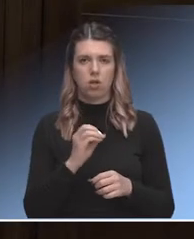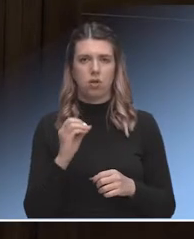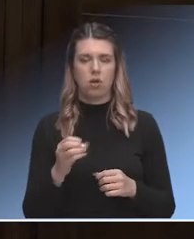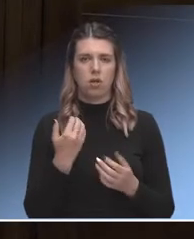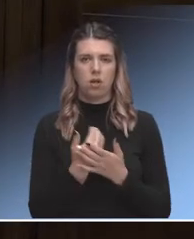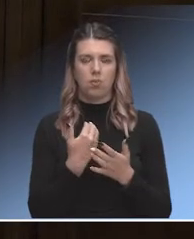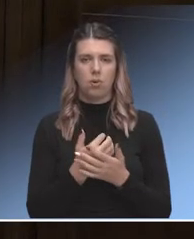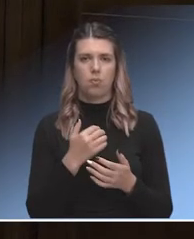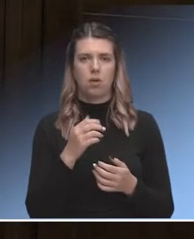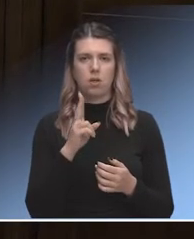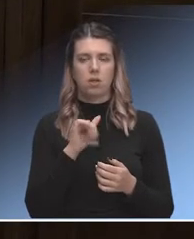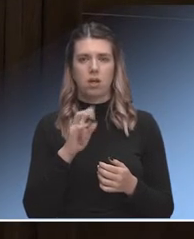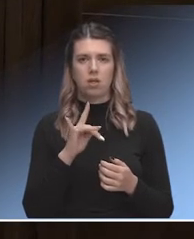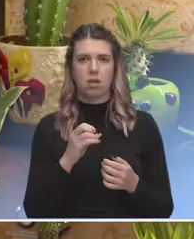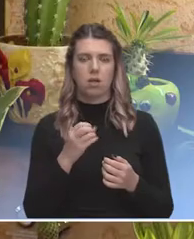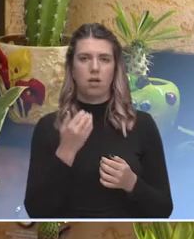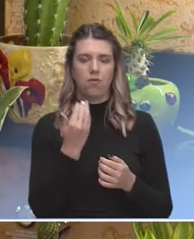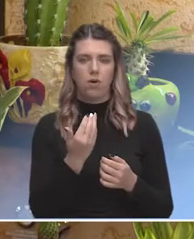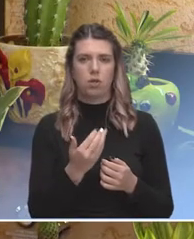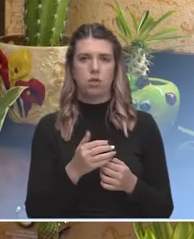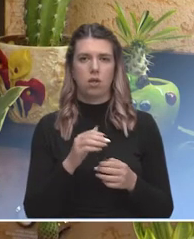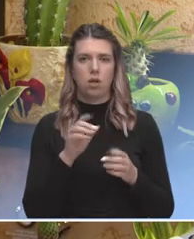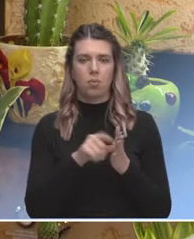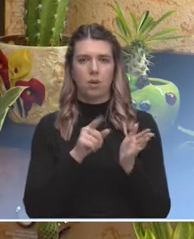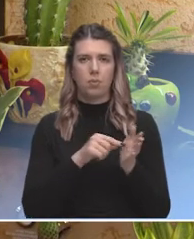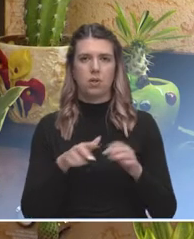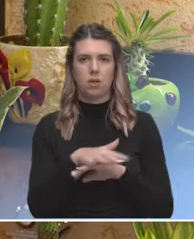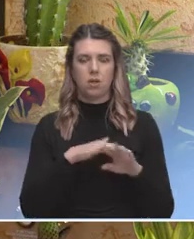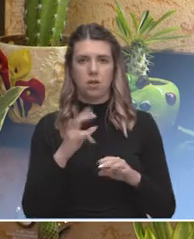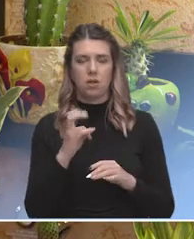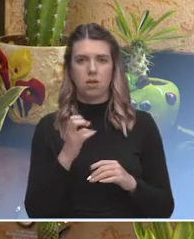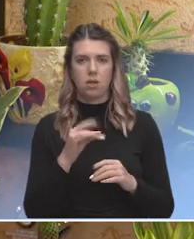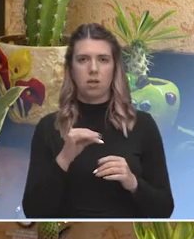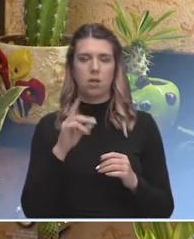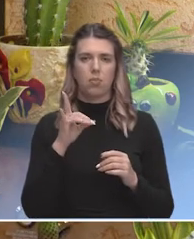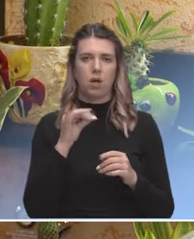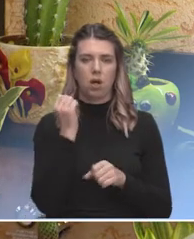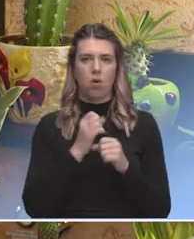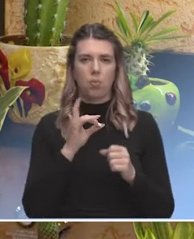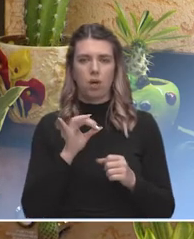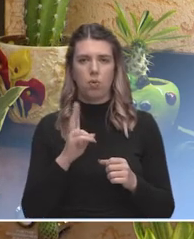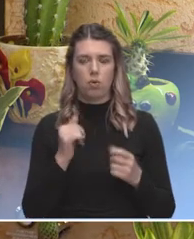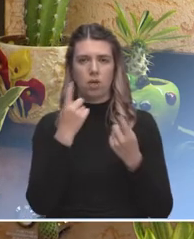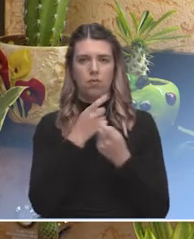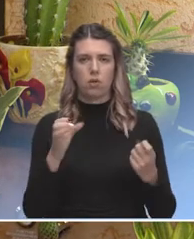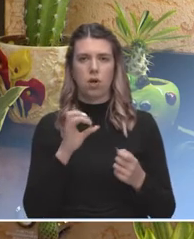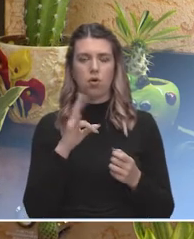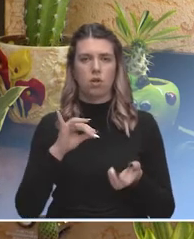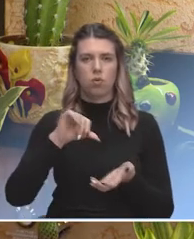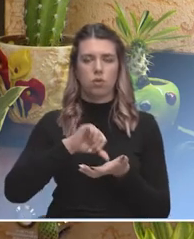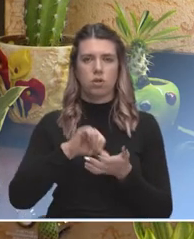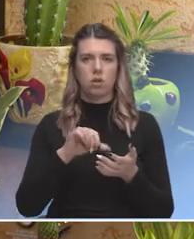использовать ее. Вот персональные данные переписи населения при обработке информации,